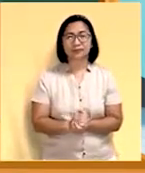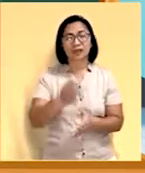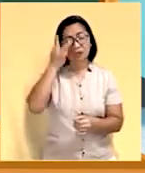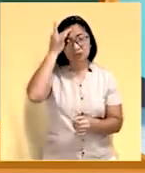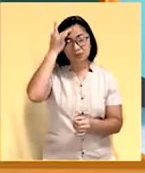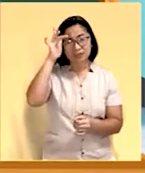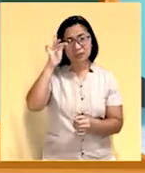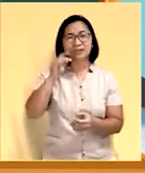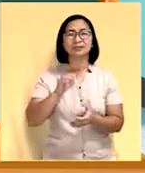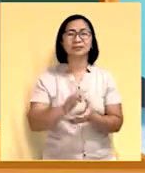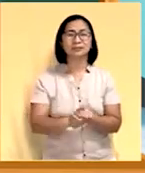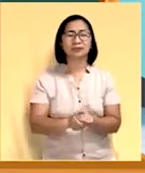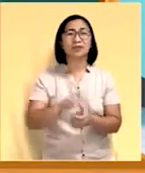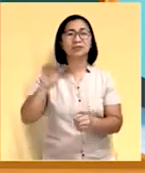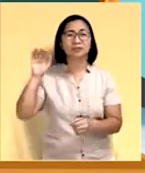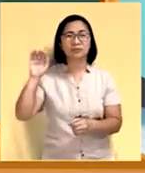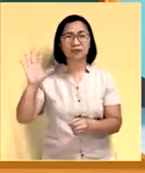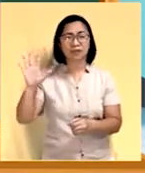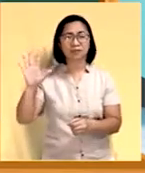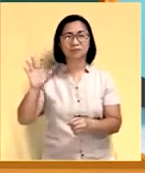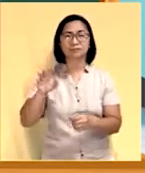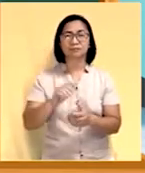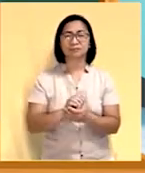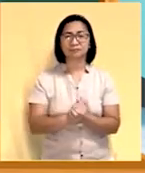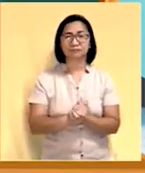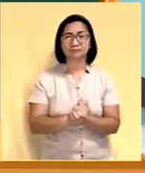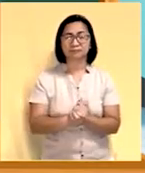ang husay! 5!